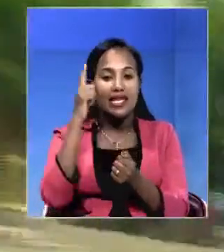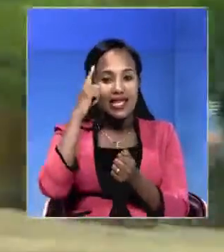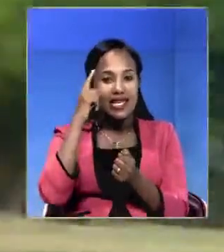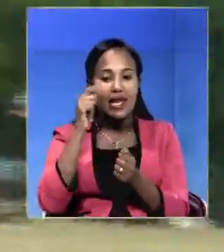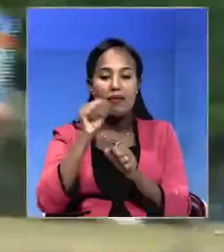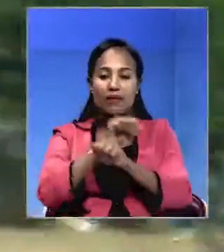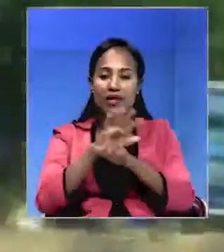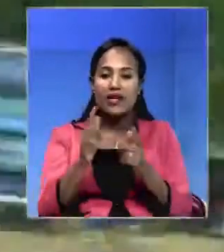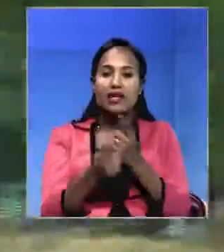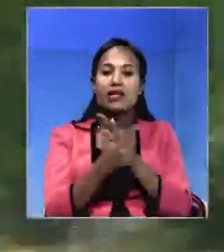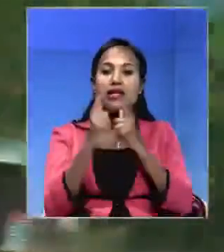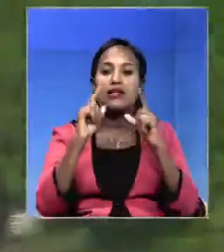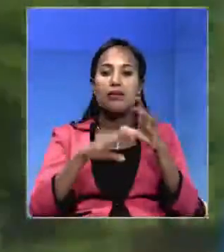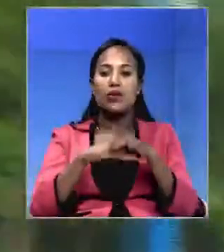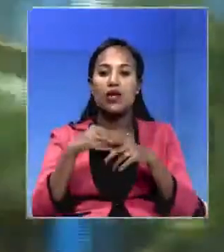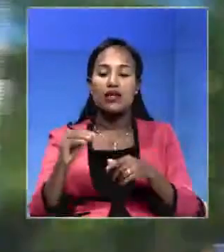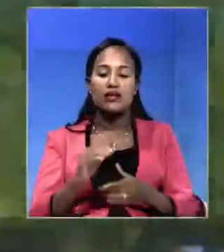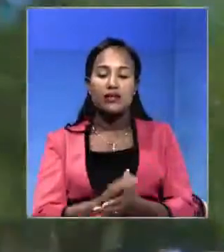ምድር ነጻ መውጣት።